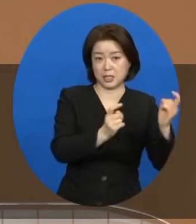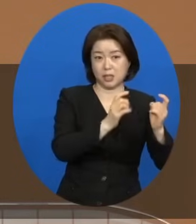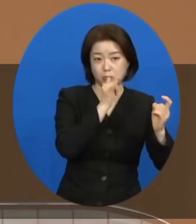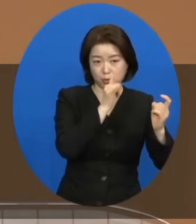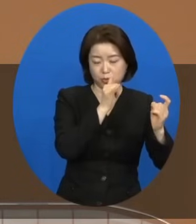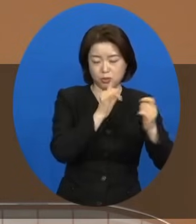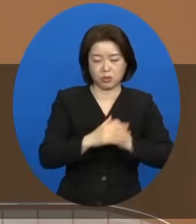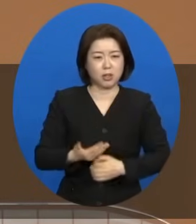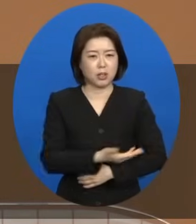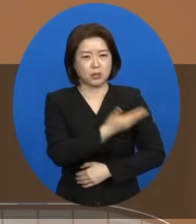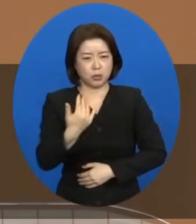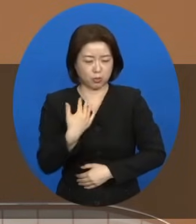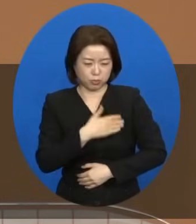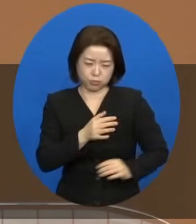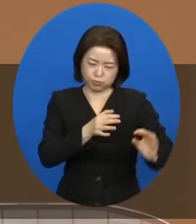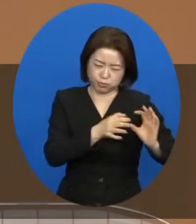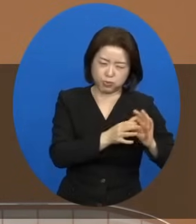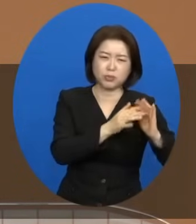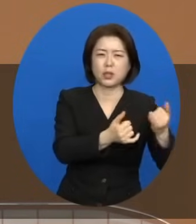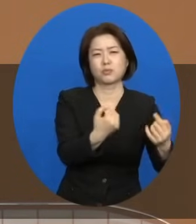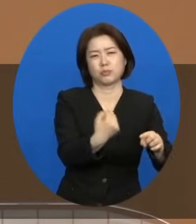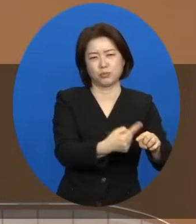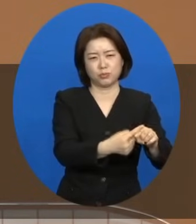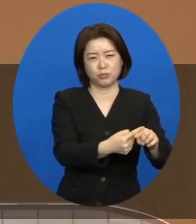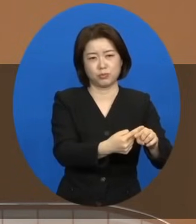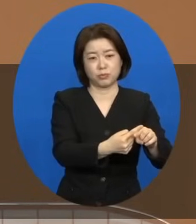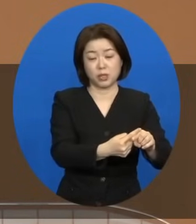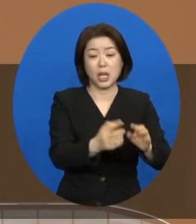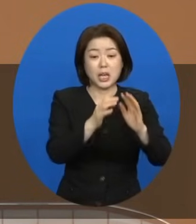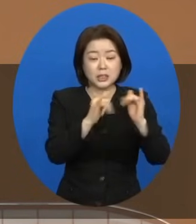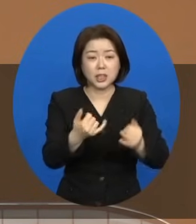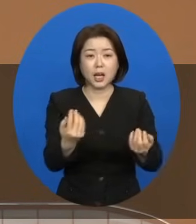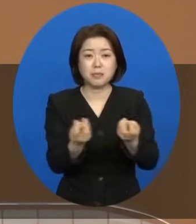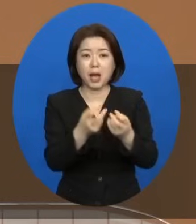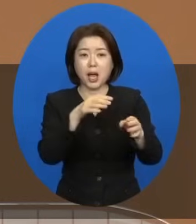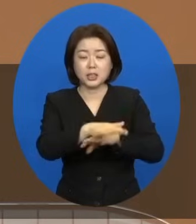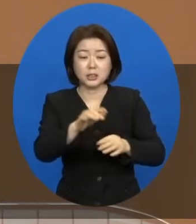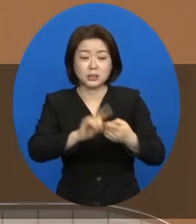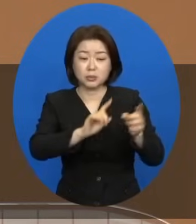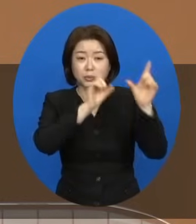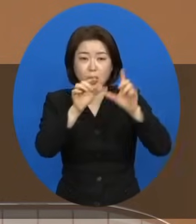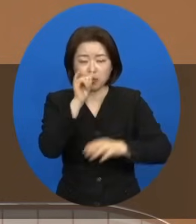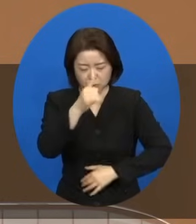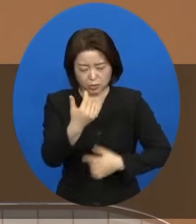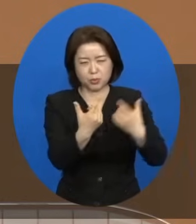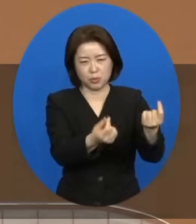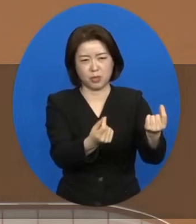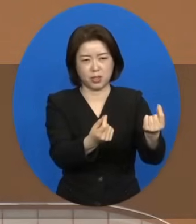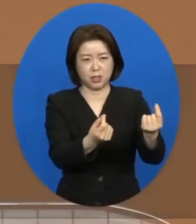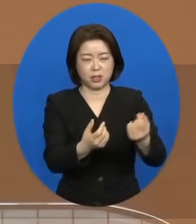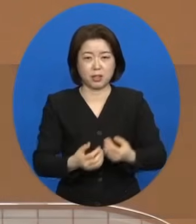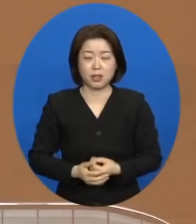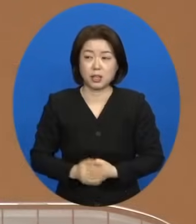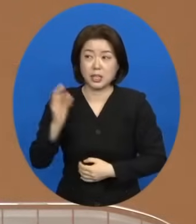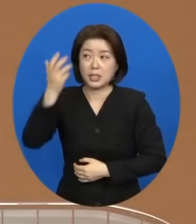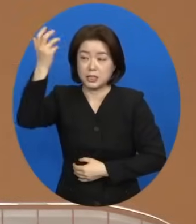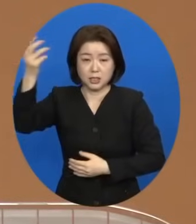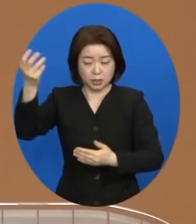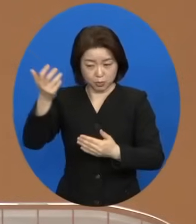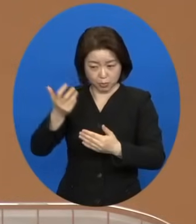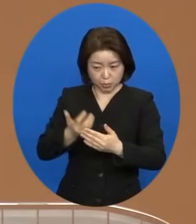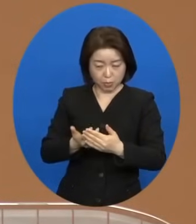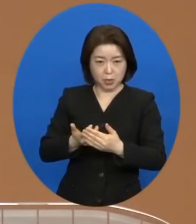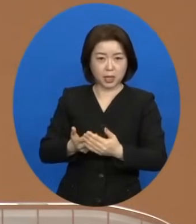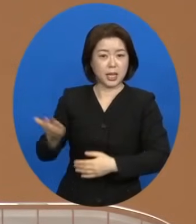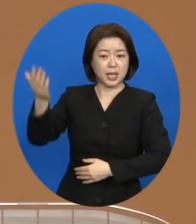있으니 여러분은 육에 속한 사람이고 인간의 방식대로 살고 있는 것이 아닙니까 성령이 임재하 되면 우리 안에